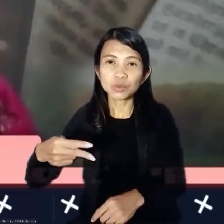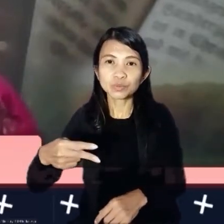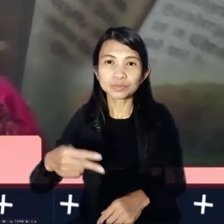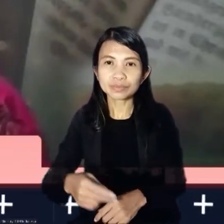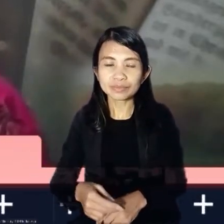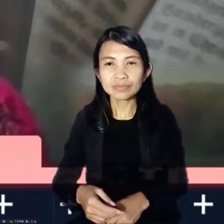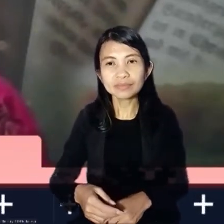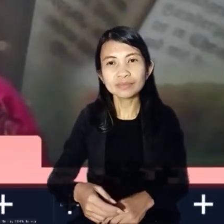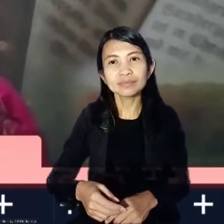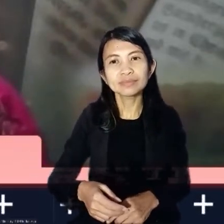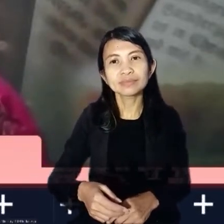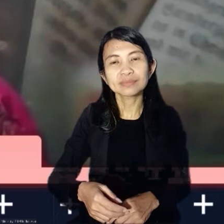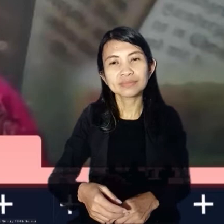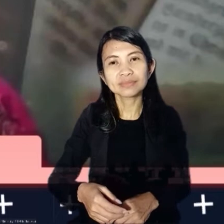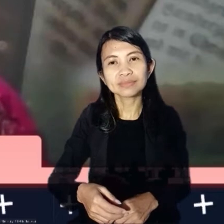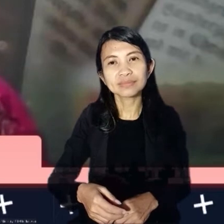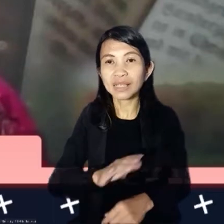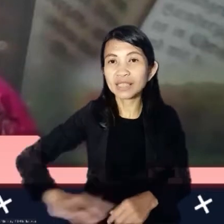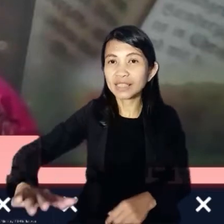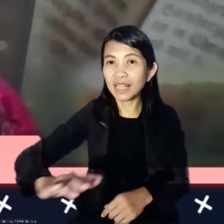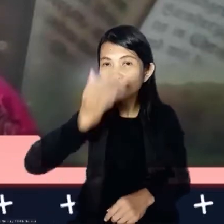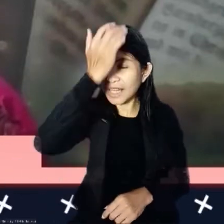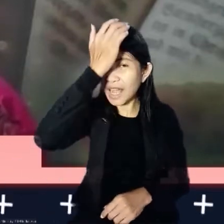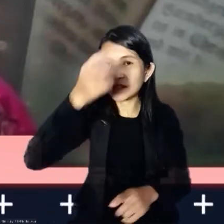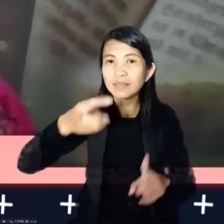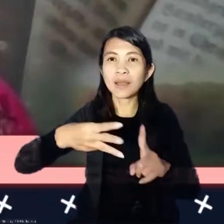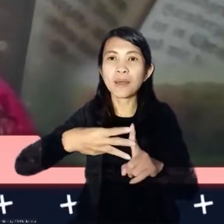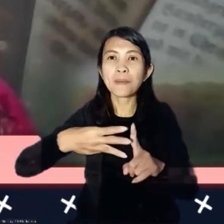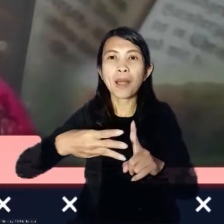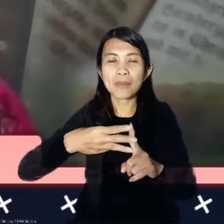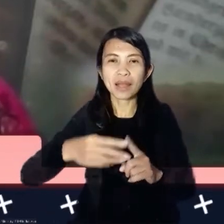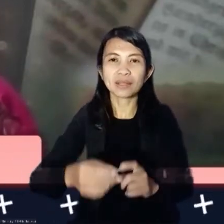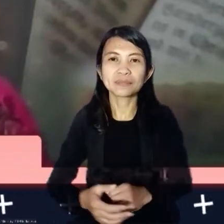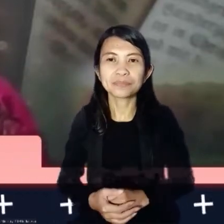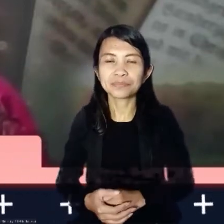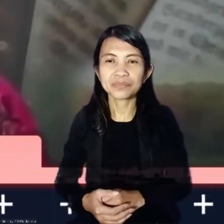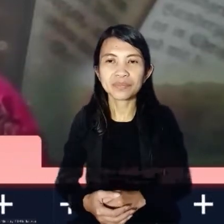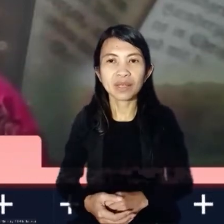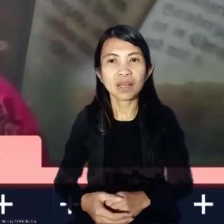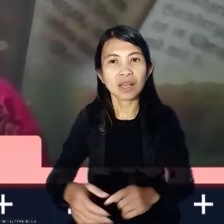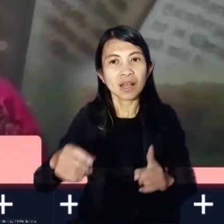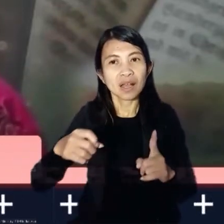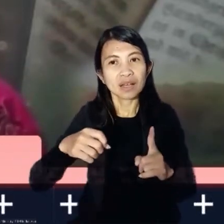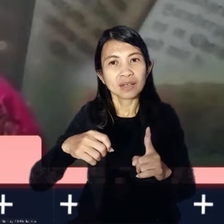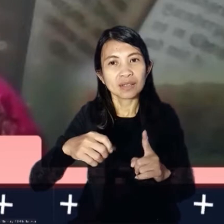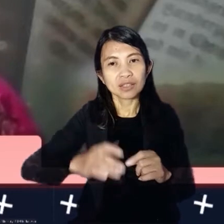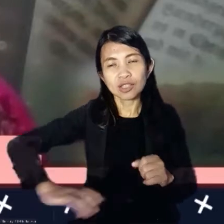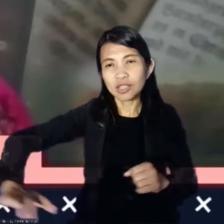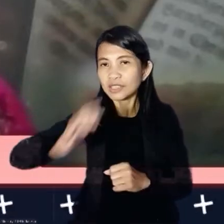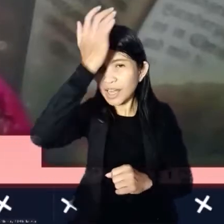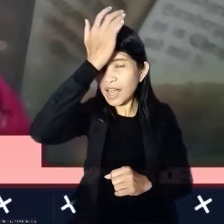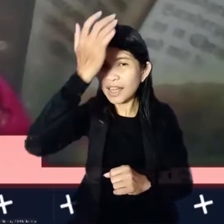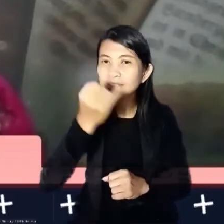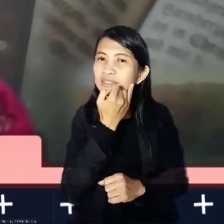pada waktu itu Israel kerajaan Israel ditaklukkan oleh kerajaan